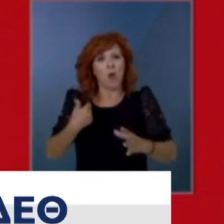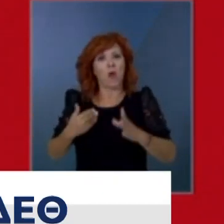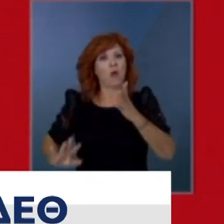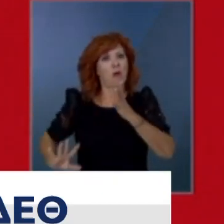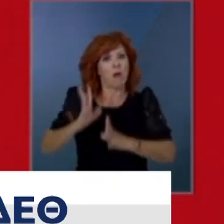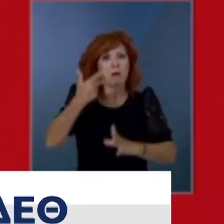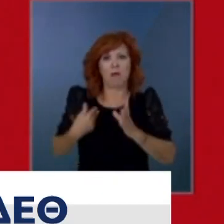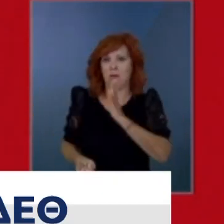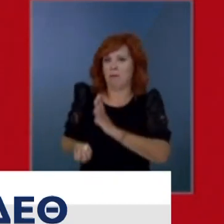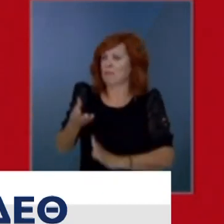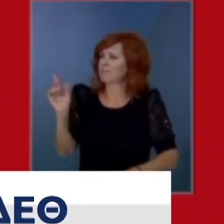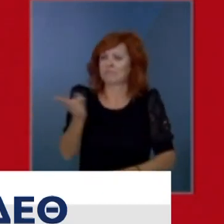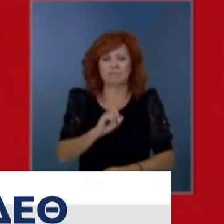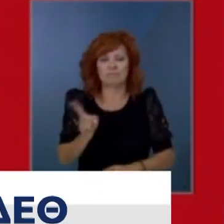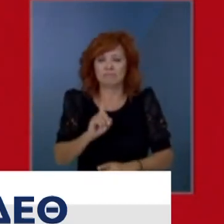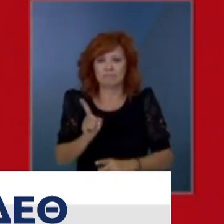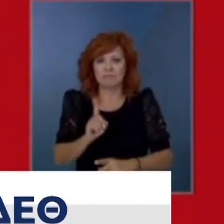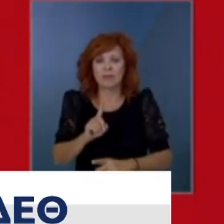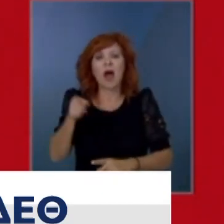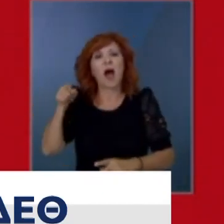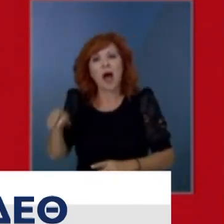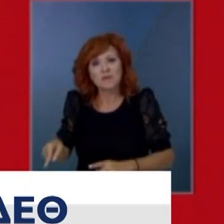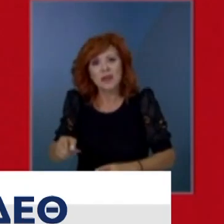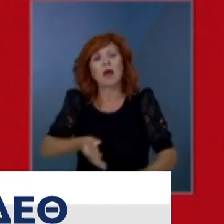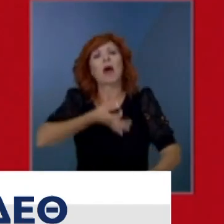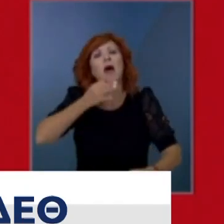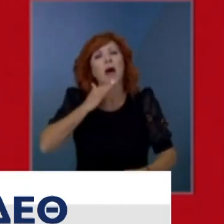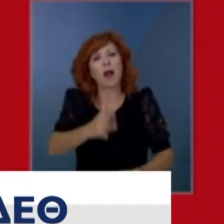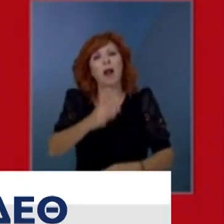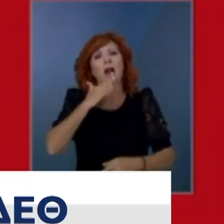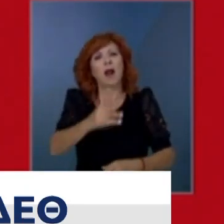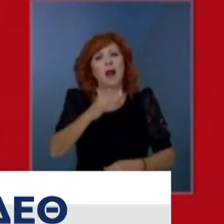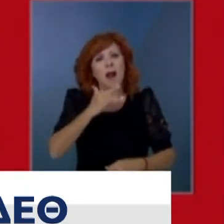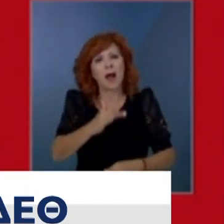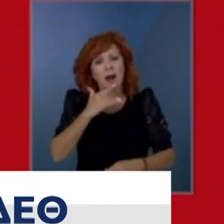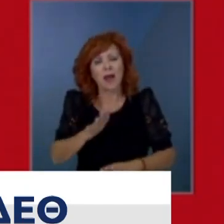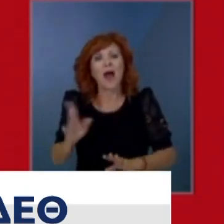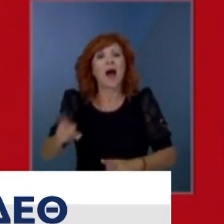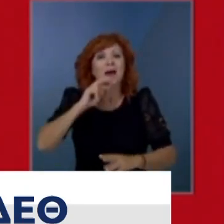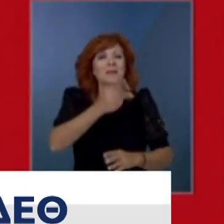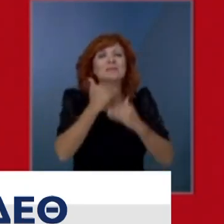Η απάντηση λοιπόν δεν θα έρθει από αυτούς που τα λένε, αλλά από αυτούς που τα εννοούν.